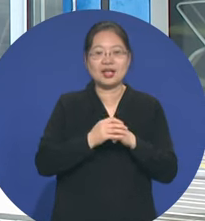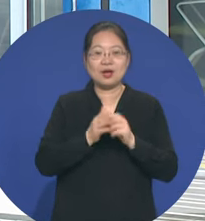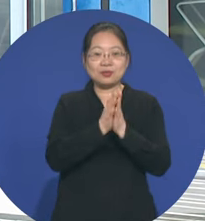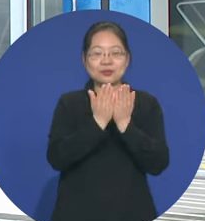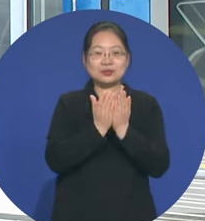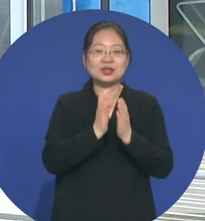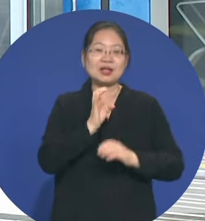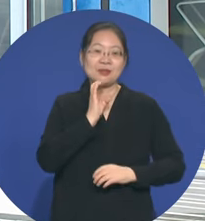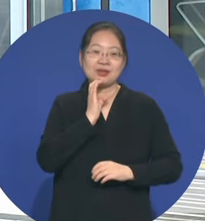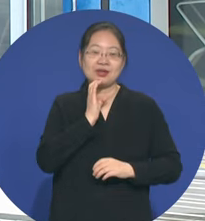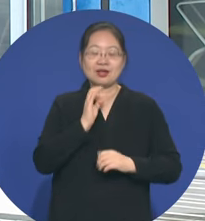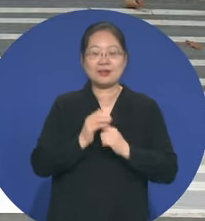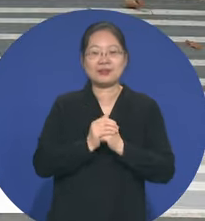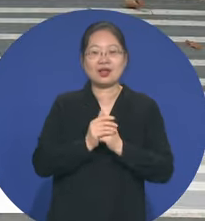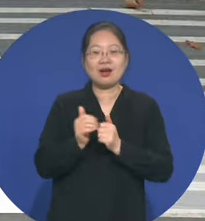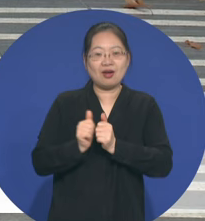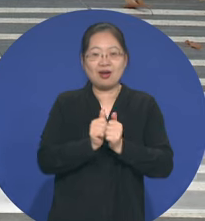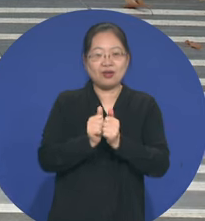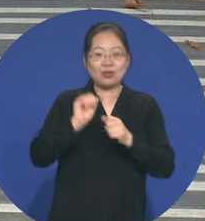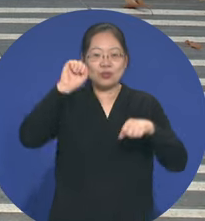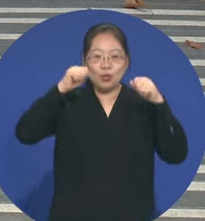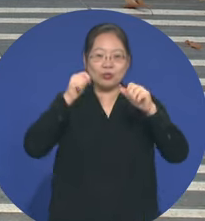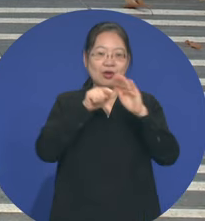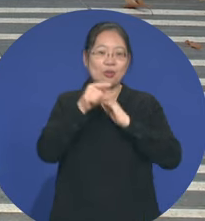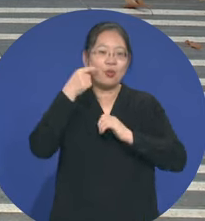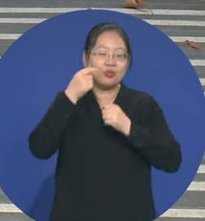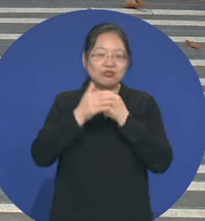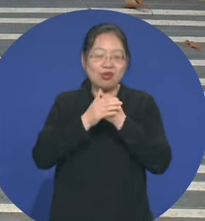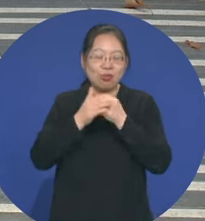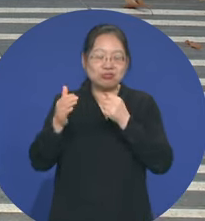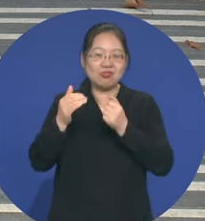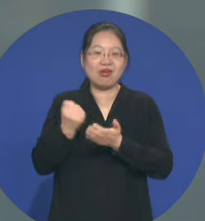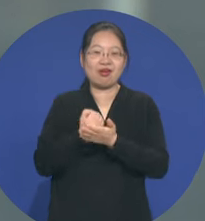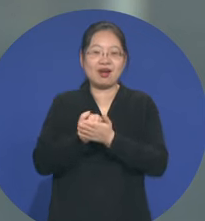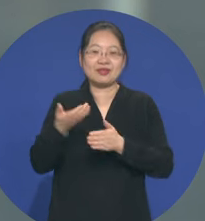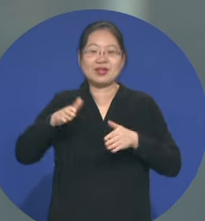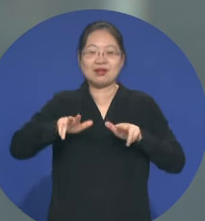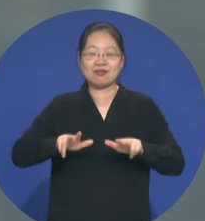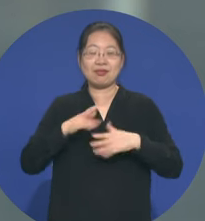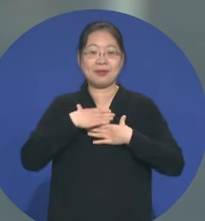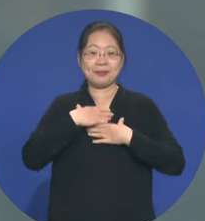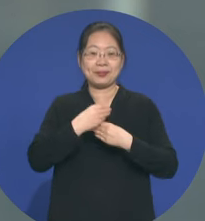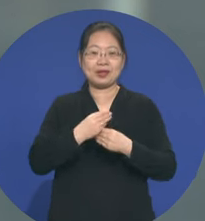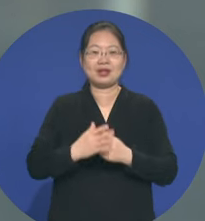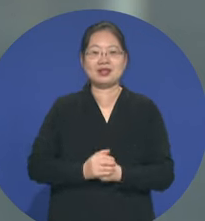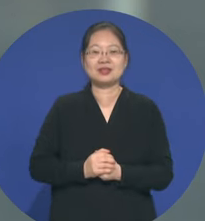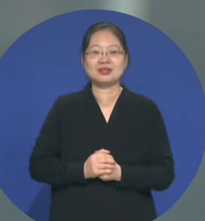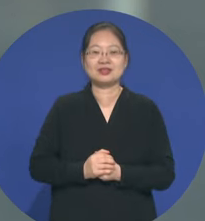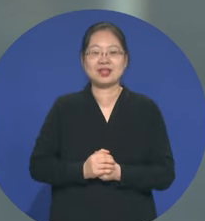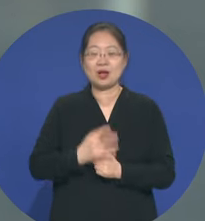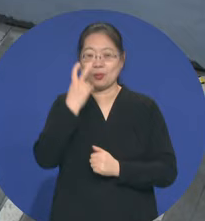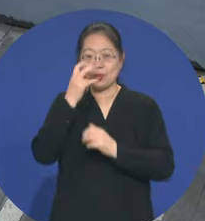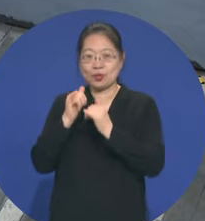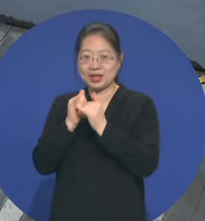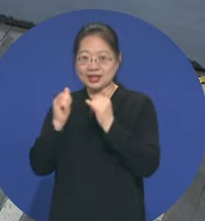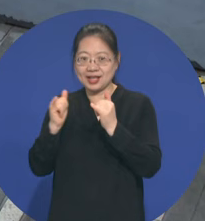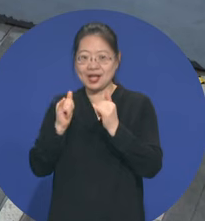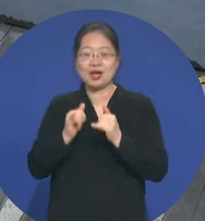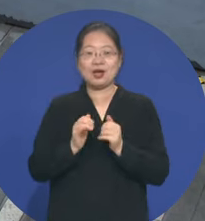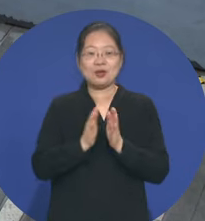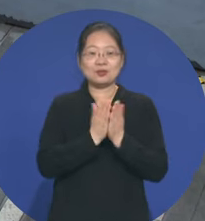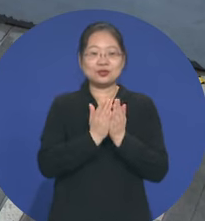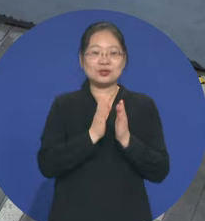북카페 반려견은 들어갈 수 없는 탓에 반려견과 동행한 도민들이 애를 먹었는데 이젠 수 있게 됐습니다